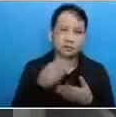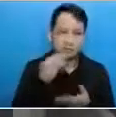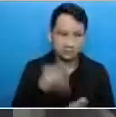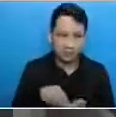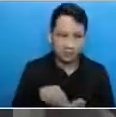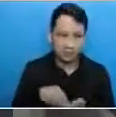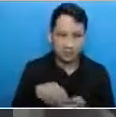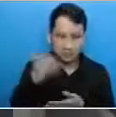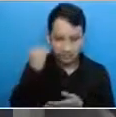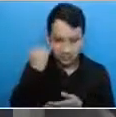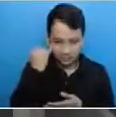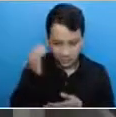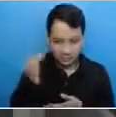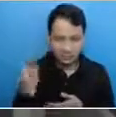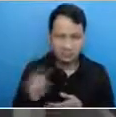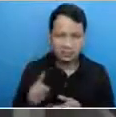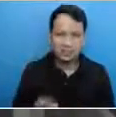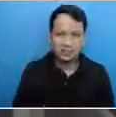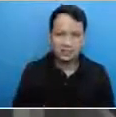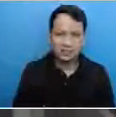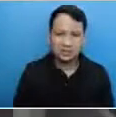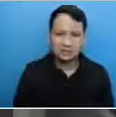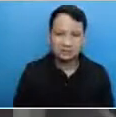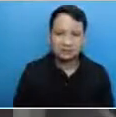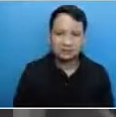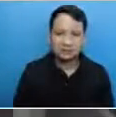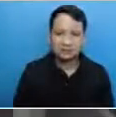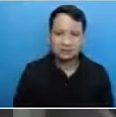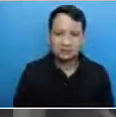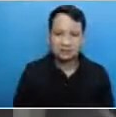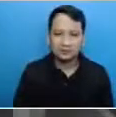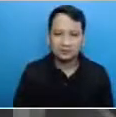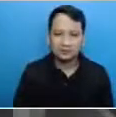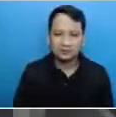Naku, nakakatuwa ang inyong pagsasama at relasyong ito. Sana